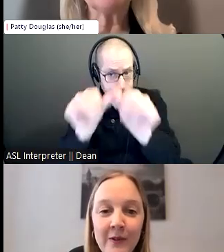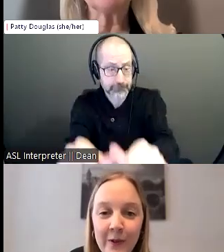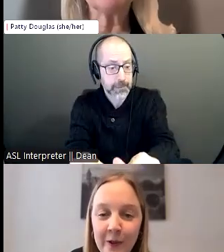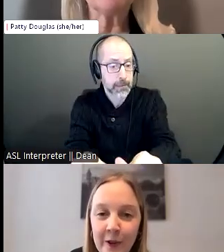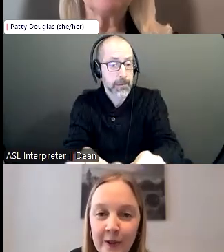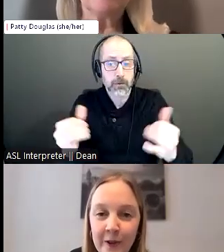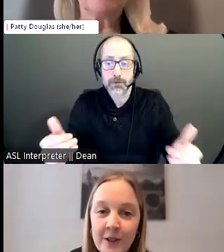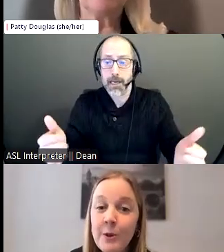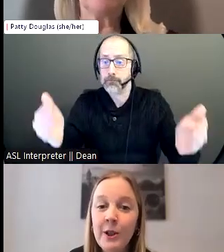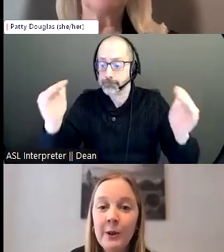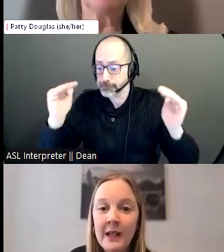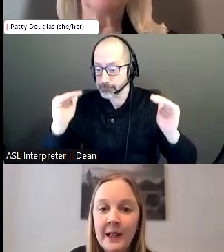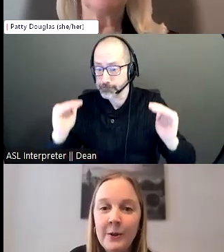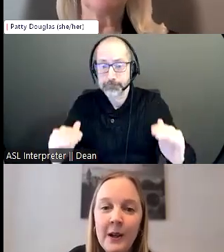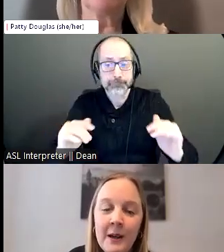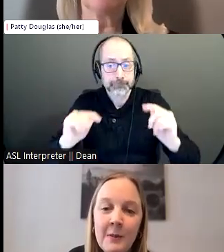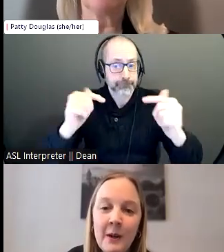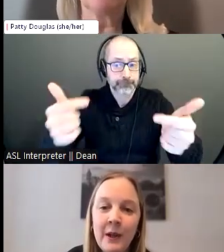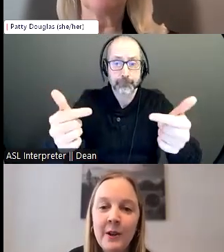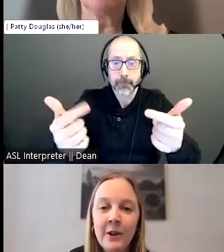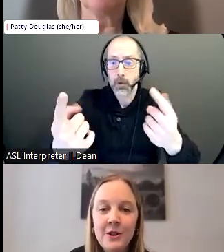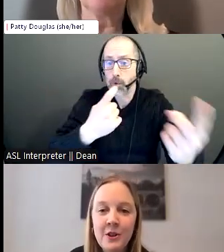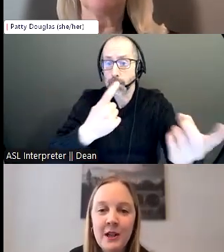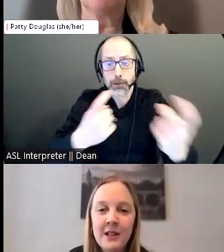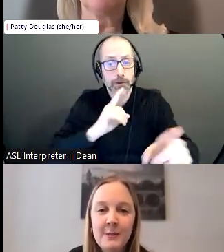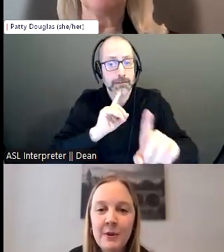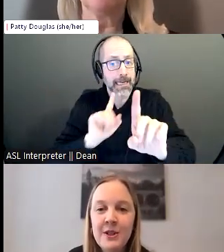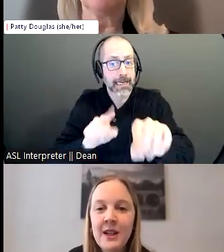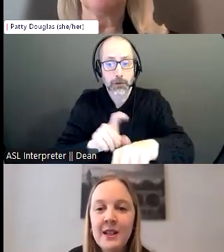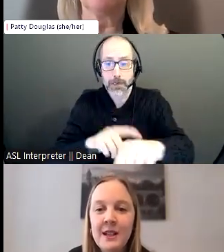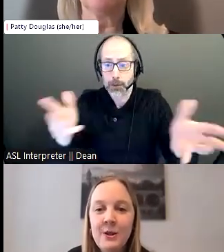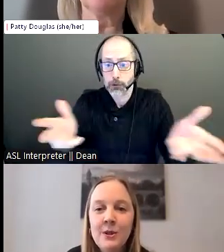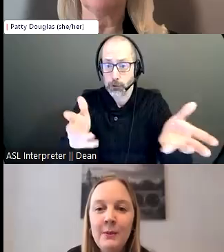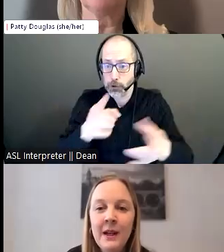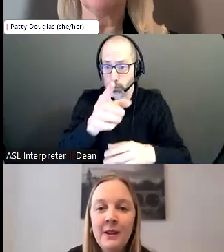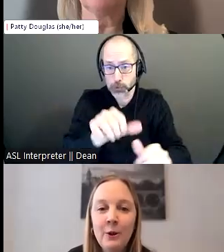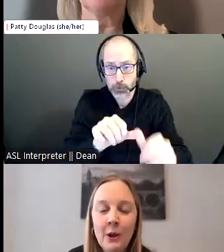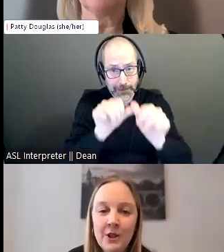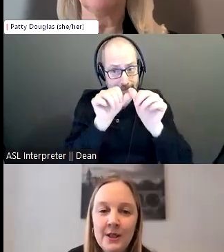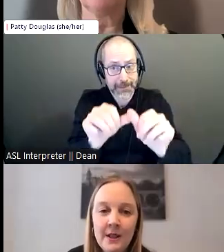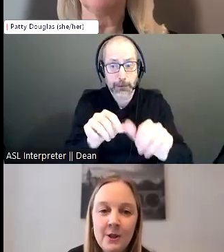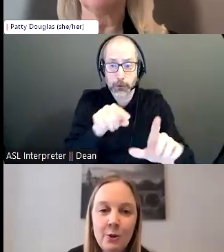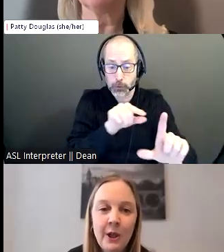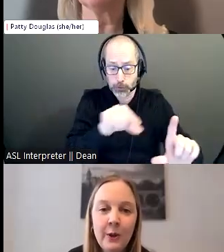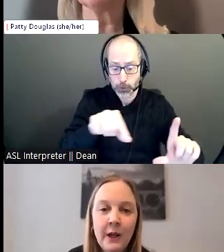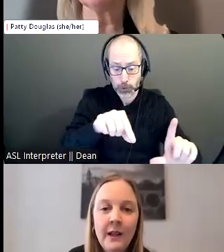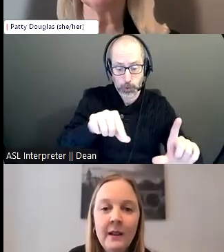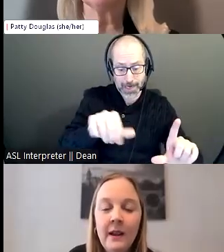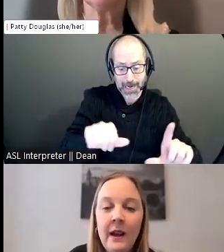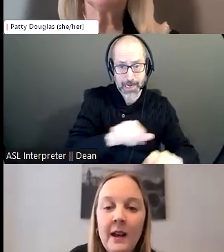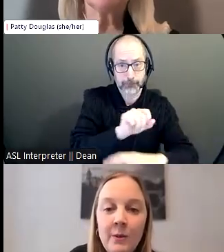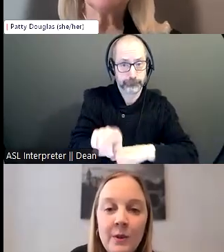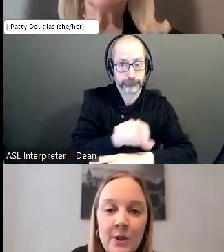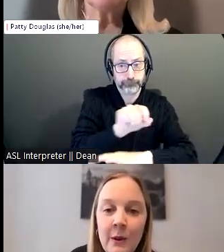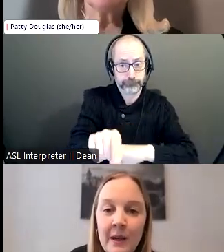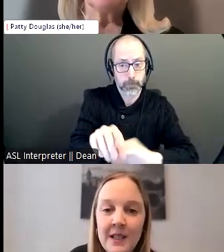on for Nous to the allons Q&A passer now, and we à encourage audience la members période to de continue questions-réponses submitting your maintenant questions in et the Zoom nous vous Q&A, encourageons à and then